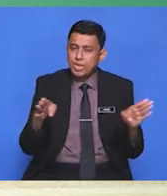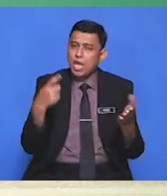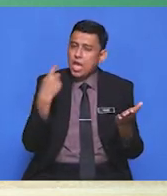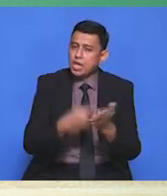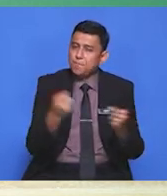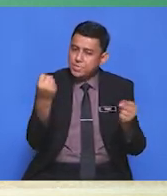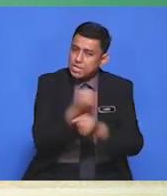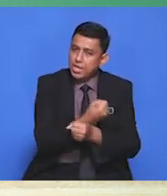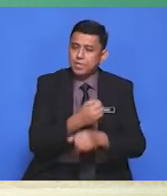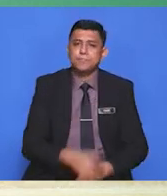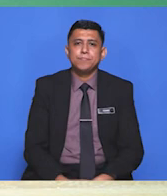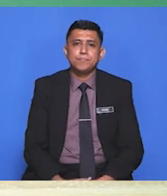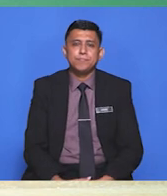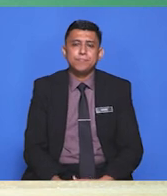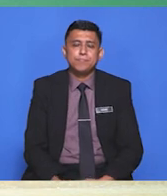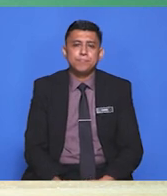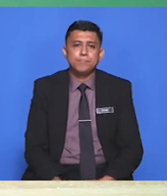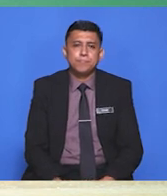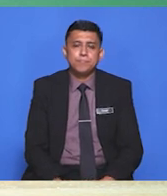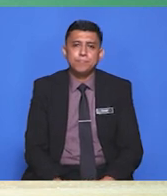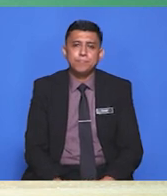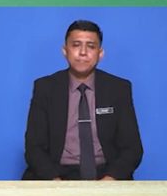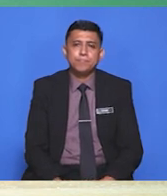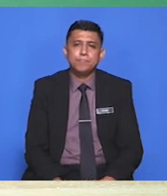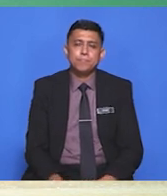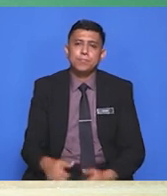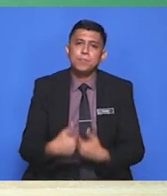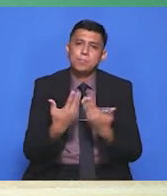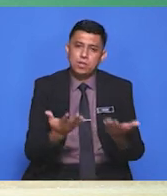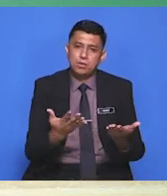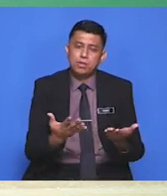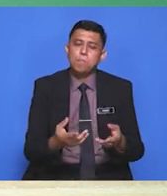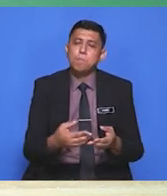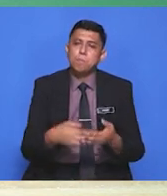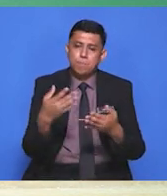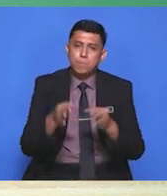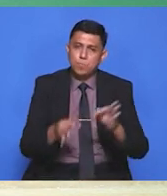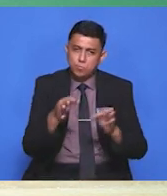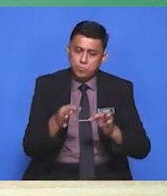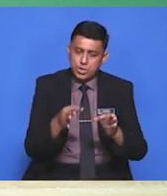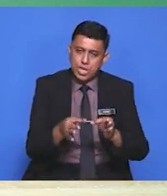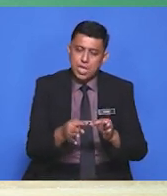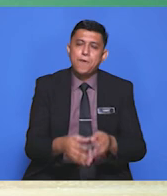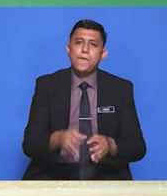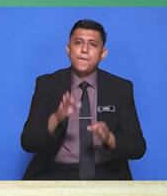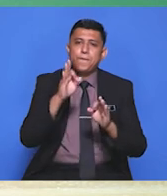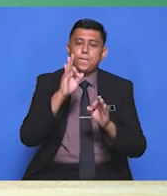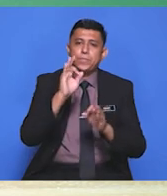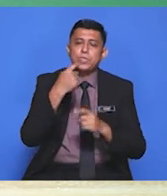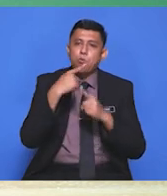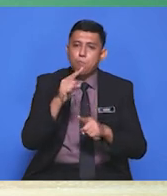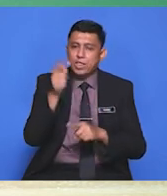berbanding pesaing. Ini adalah bagaimana menghurai fakta tersebut. Jadi, oleh kerana jelaskan,